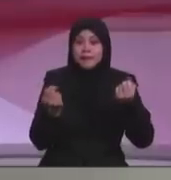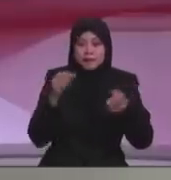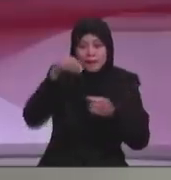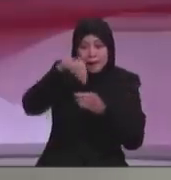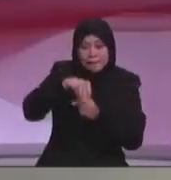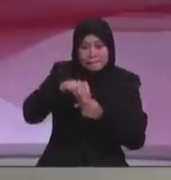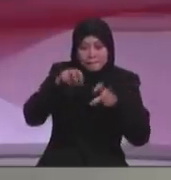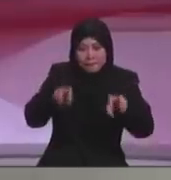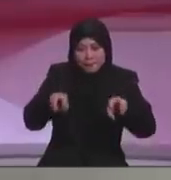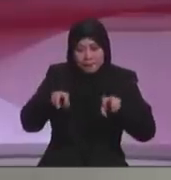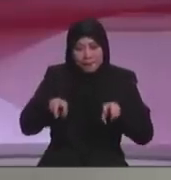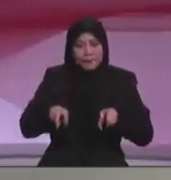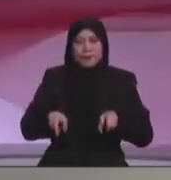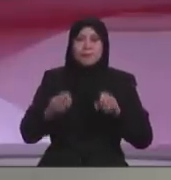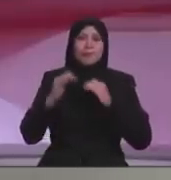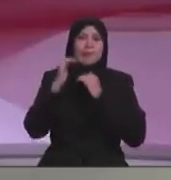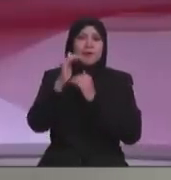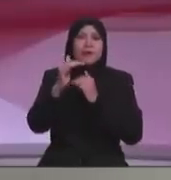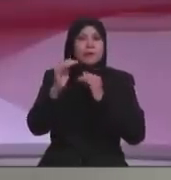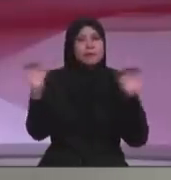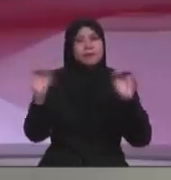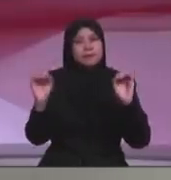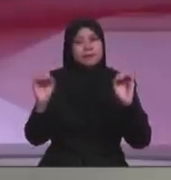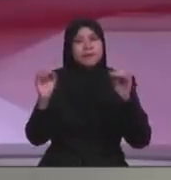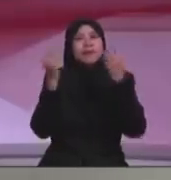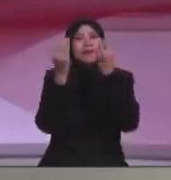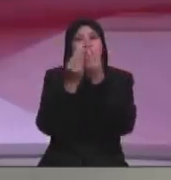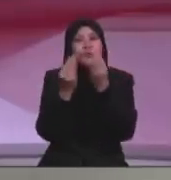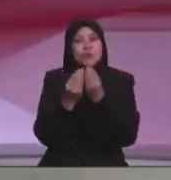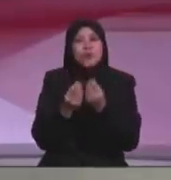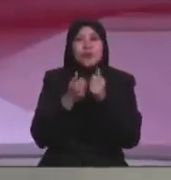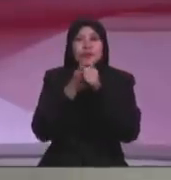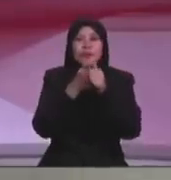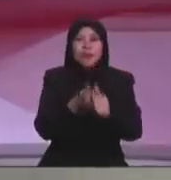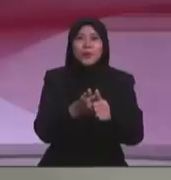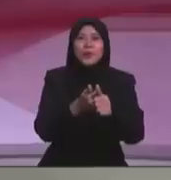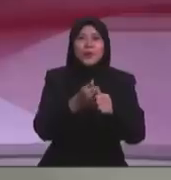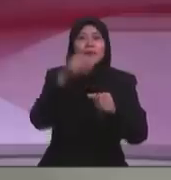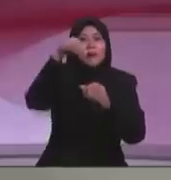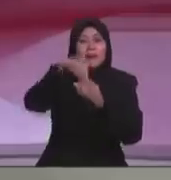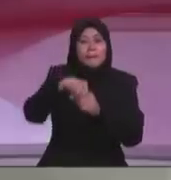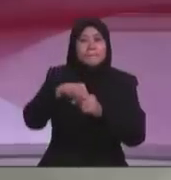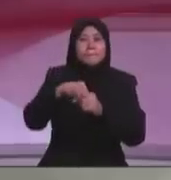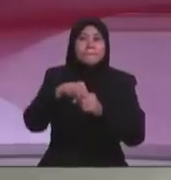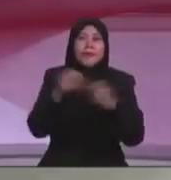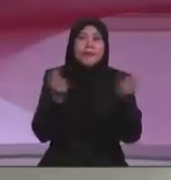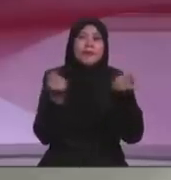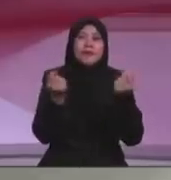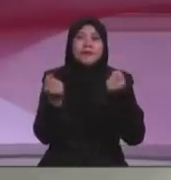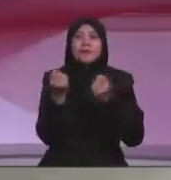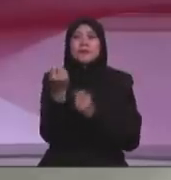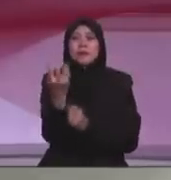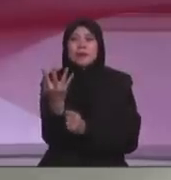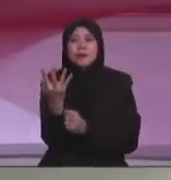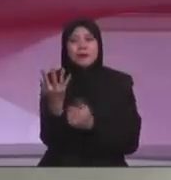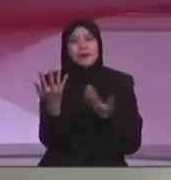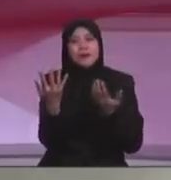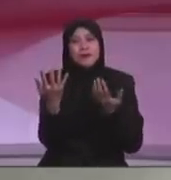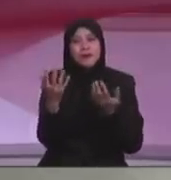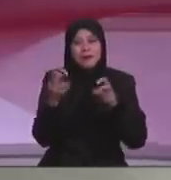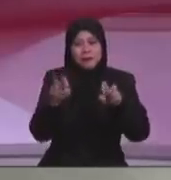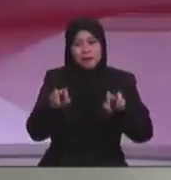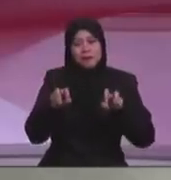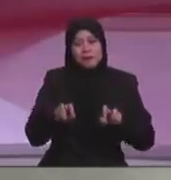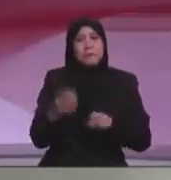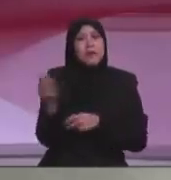jumlah di dalam kenderaan. Jumlah adalah berdasarkan kepada kapasiti tempat duduk. Kalau